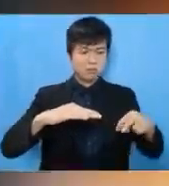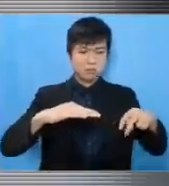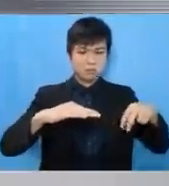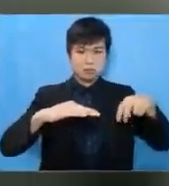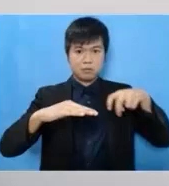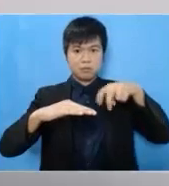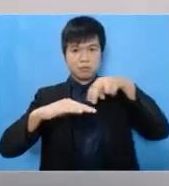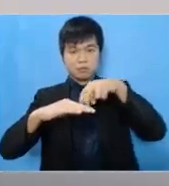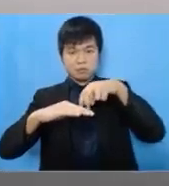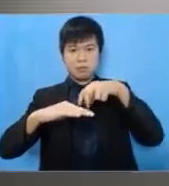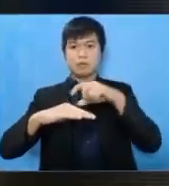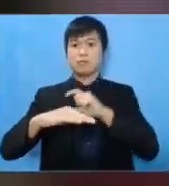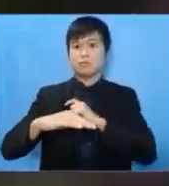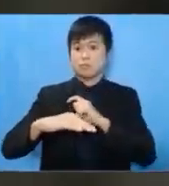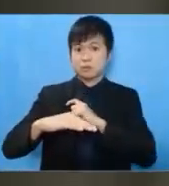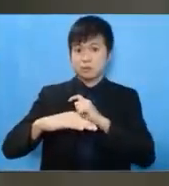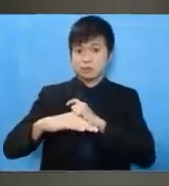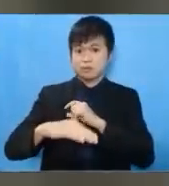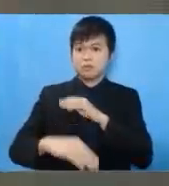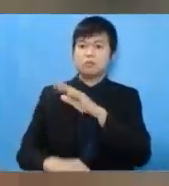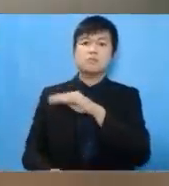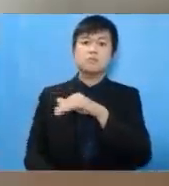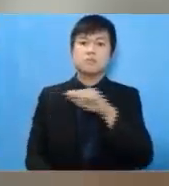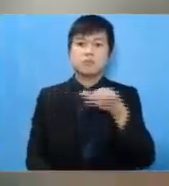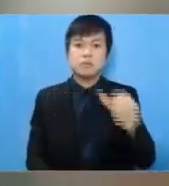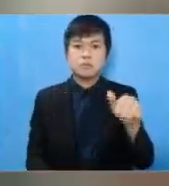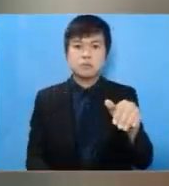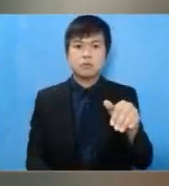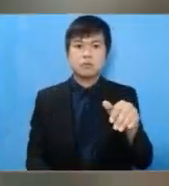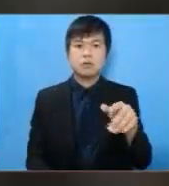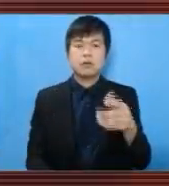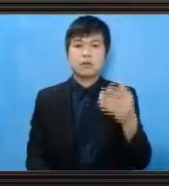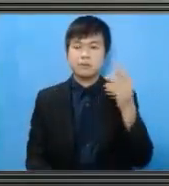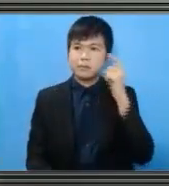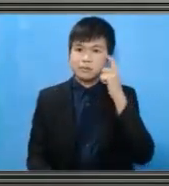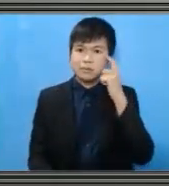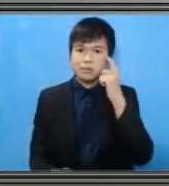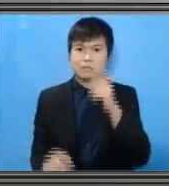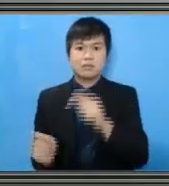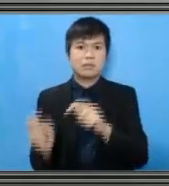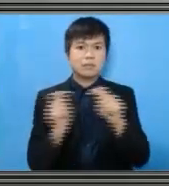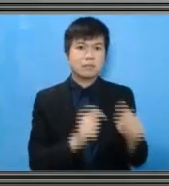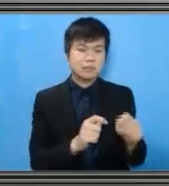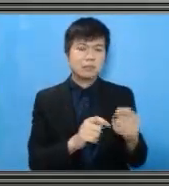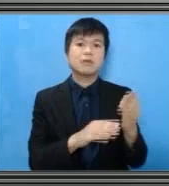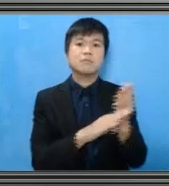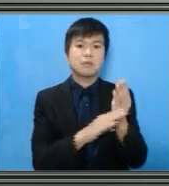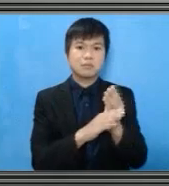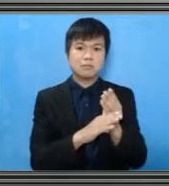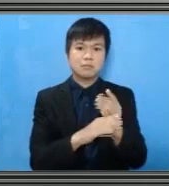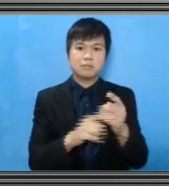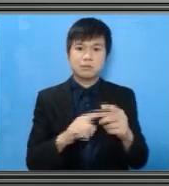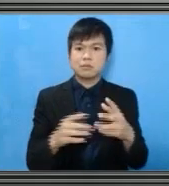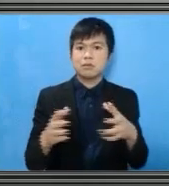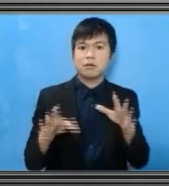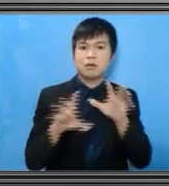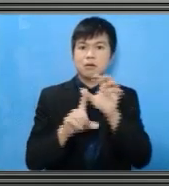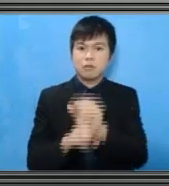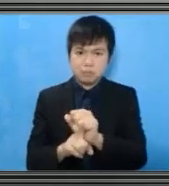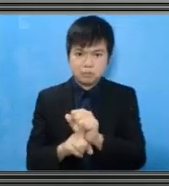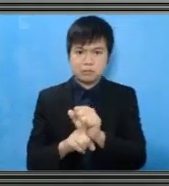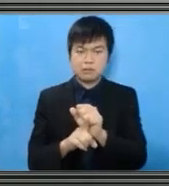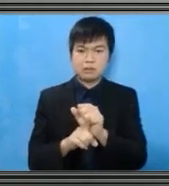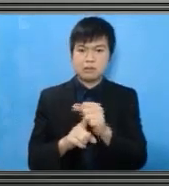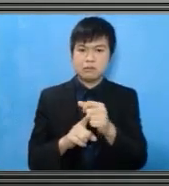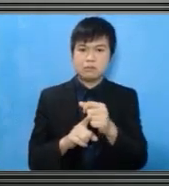ng pangyayari, sir, akala po namin lipat bus, yun pala huli na yun. Sa sumbong ni alias Alex, 300 pesos ang